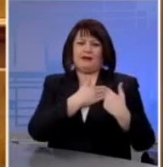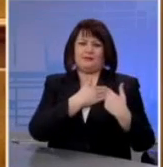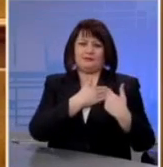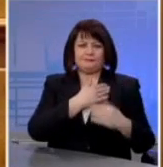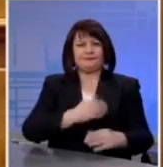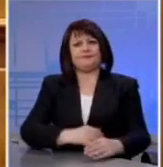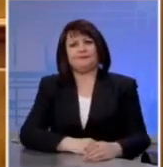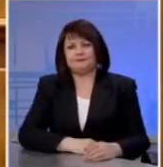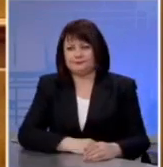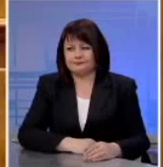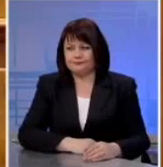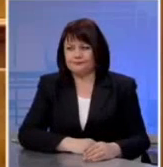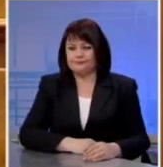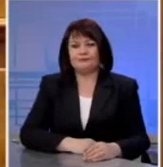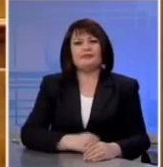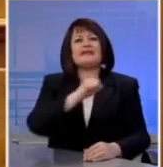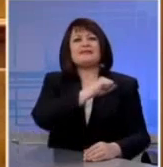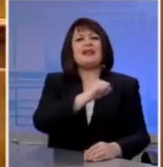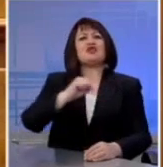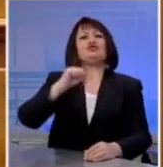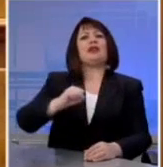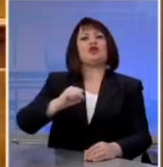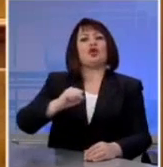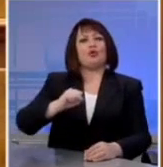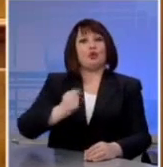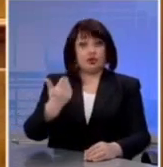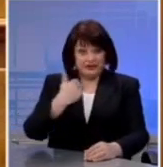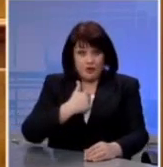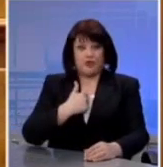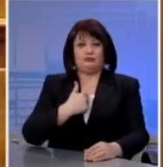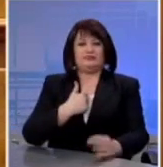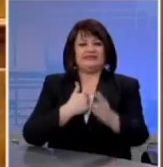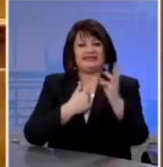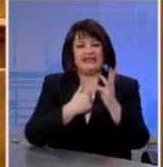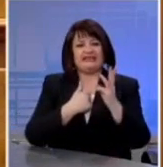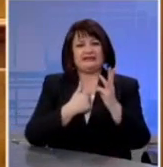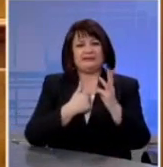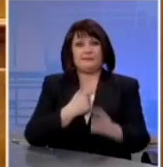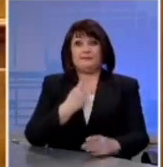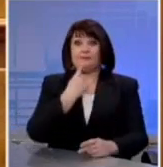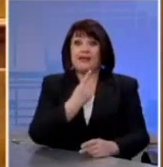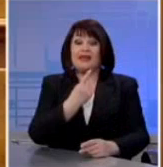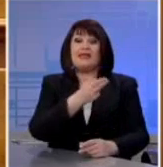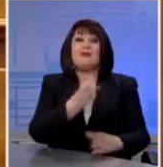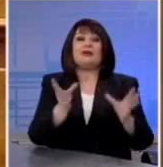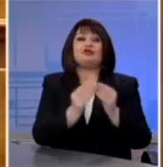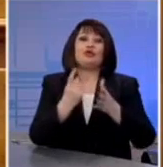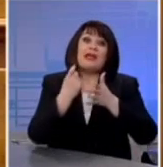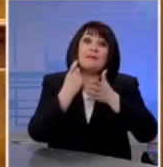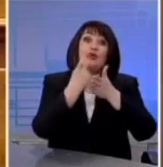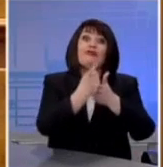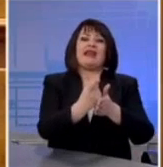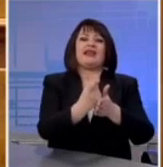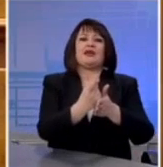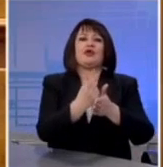και δαβάκι μέσα. Ήταν ο Σπύλιος ο Σπυλιοτόπουλος επικεφαλής και εγώ. Τα αυτά που λέγαμε για τα υποβρύχια βγήκανε όλα.